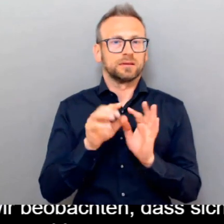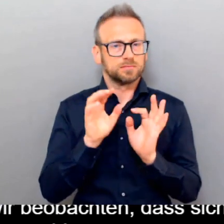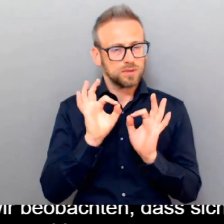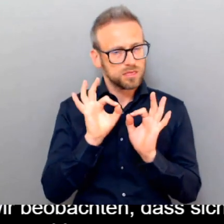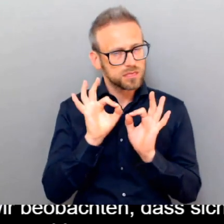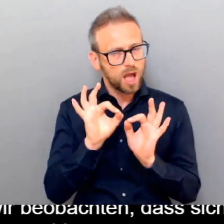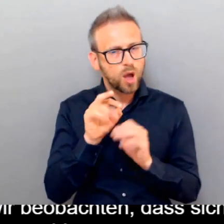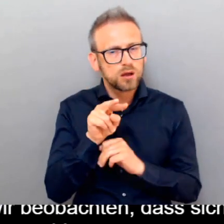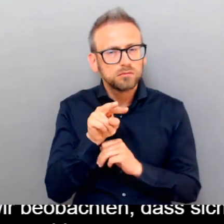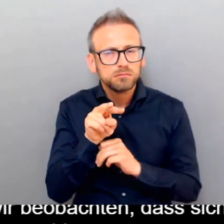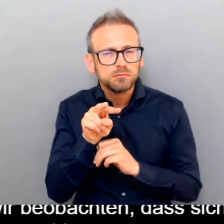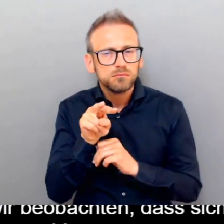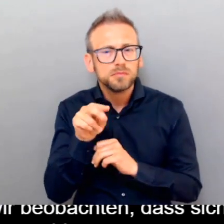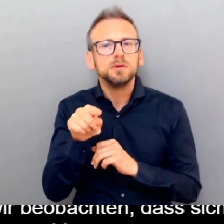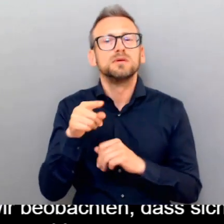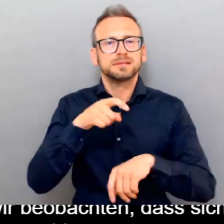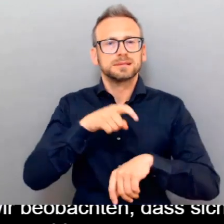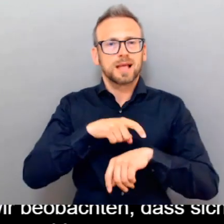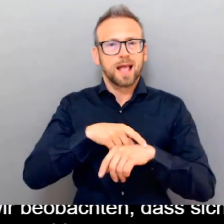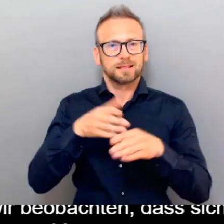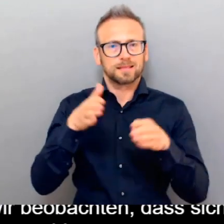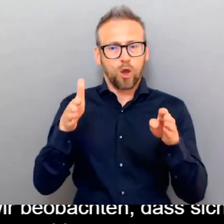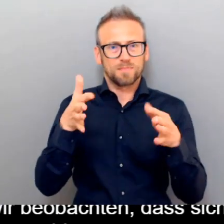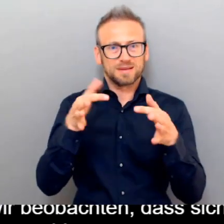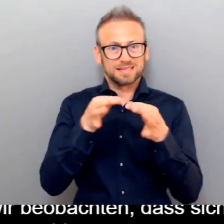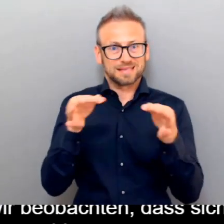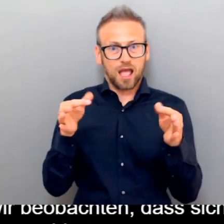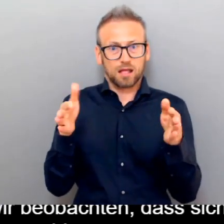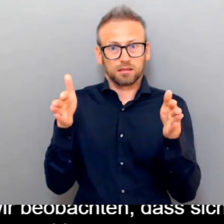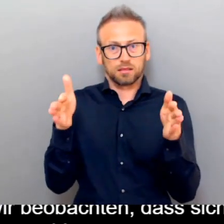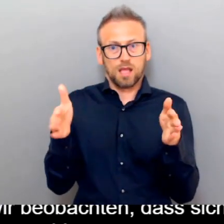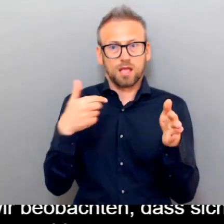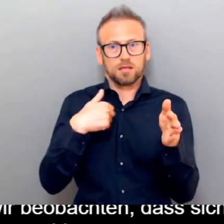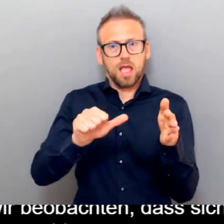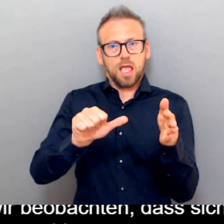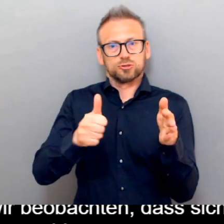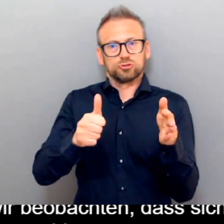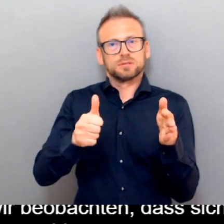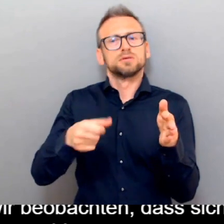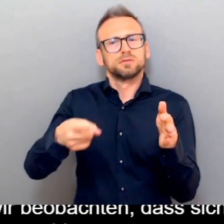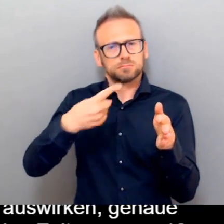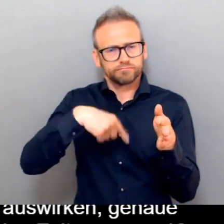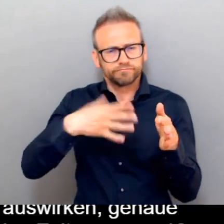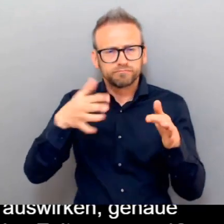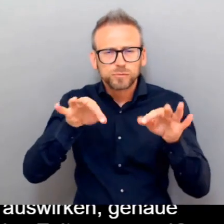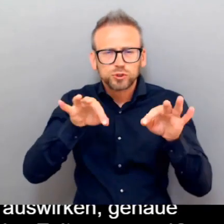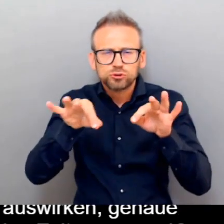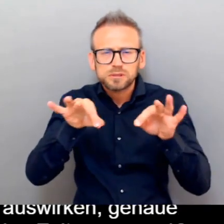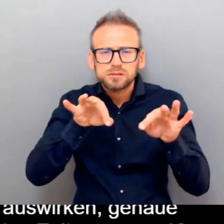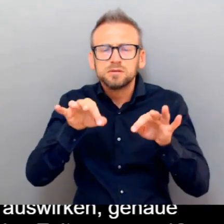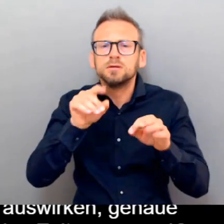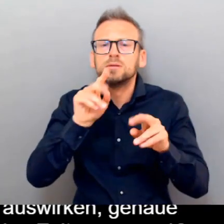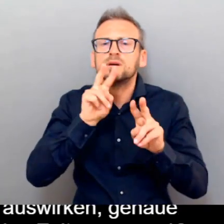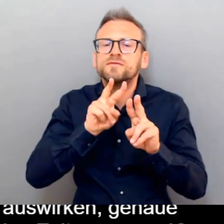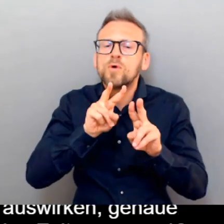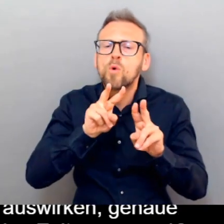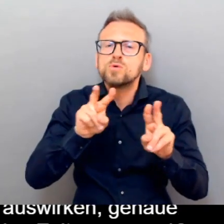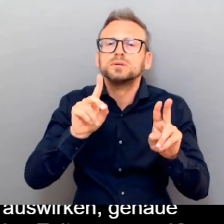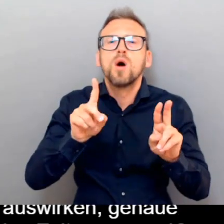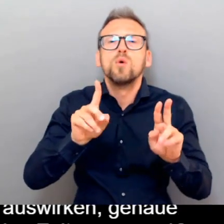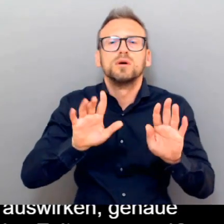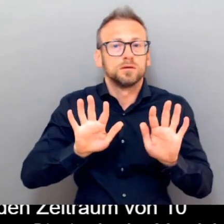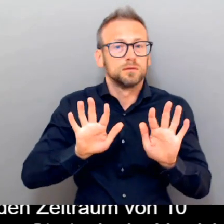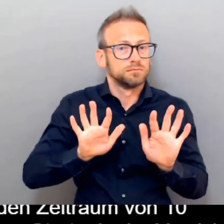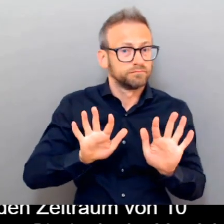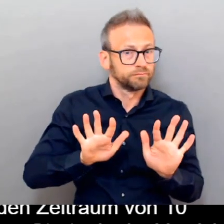solange nicht die Bevölkerung immun dagegen ist. Und das ist natürlich bei Weitem noch nicht der Fall. Das ist immer die Frage nach der berühmten zweiten